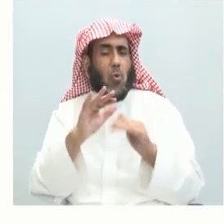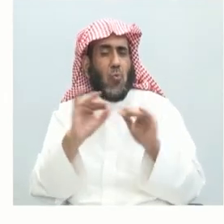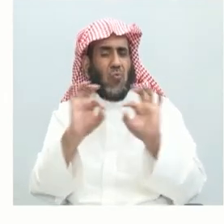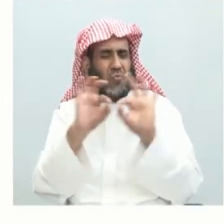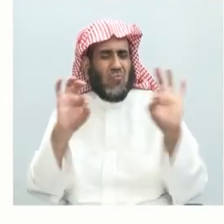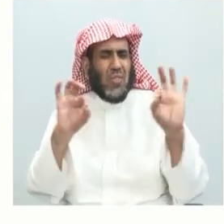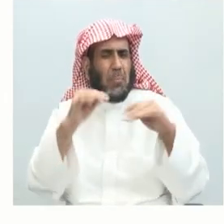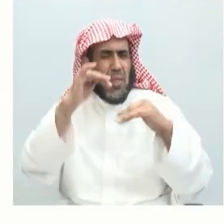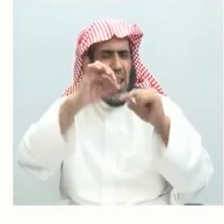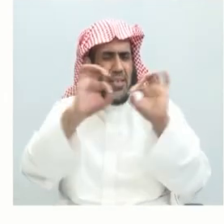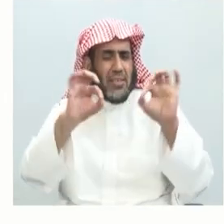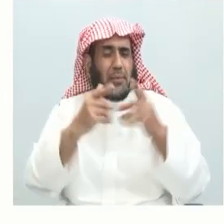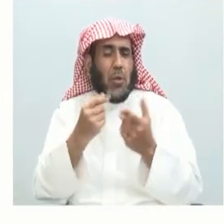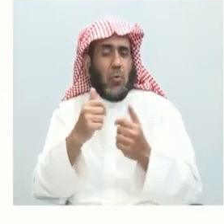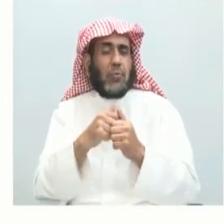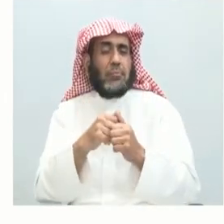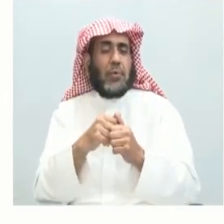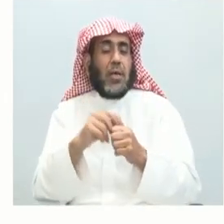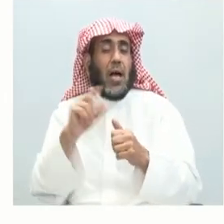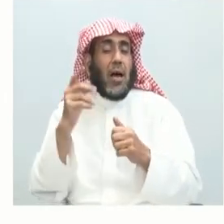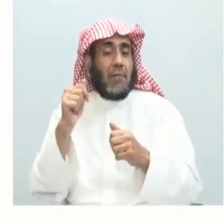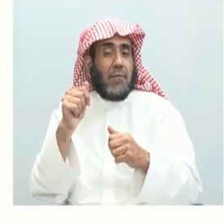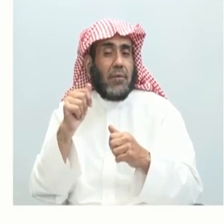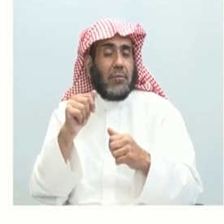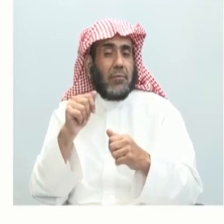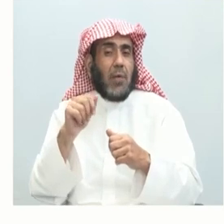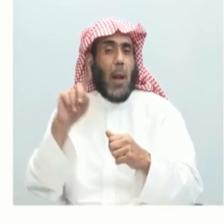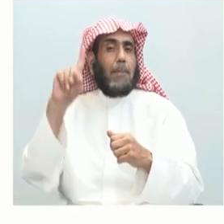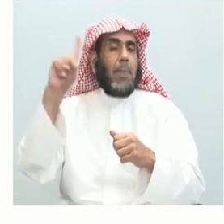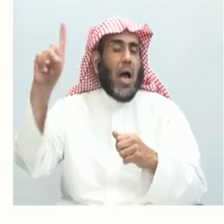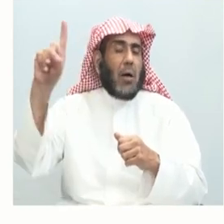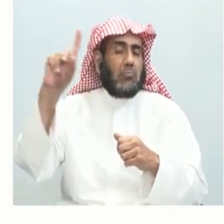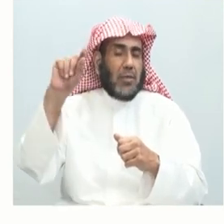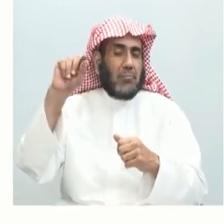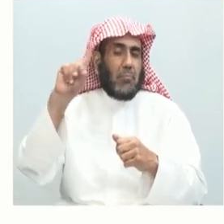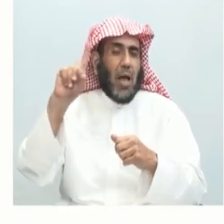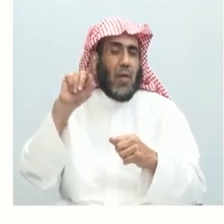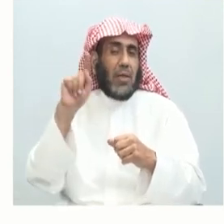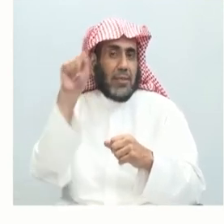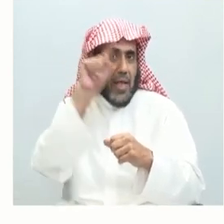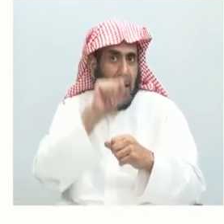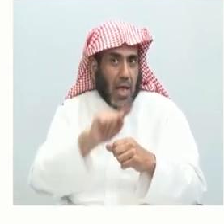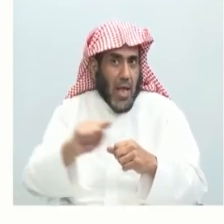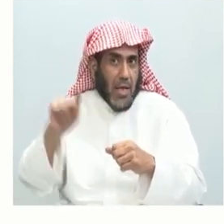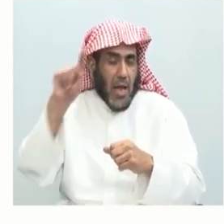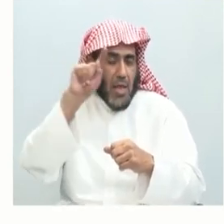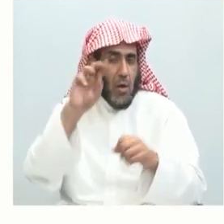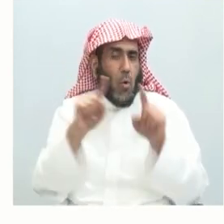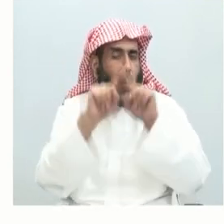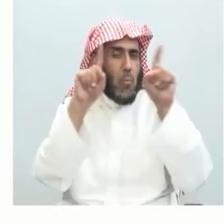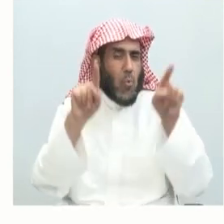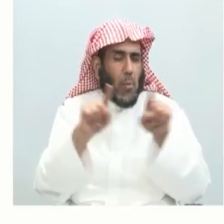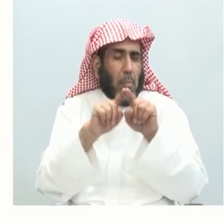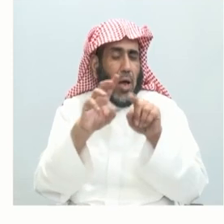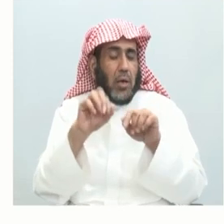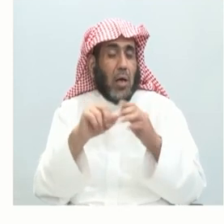ستكون مرتكزه انتم حرف ماذا حرف الباء اذا قد اضع دائره ايضا مربعا حول